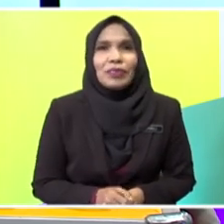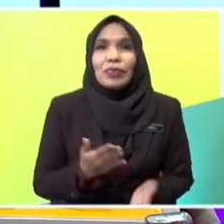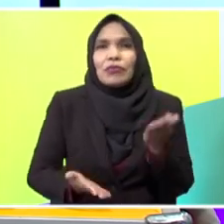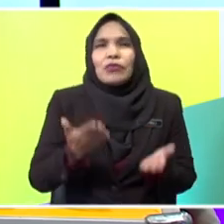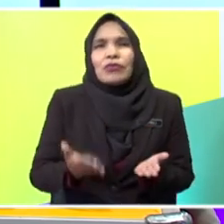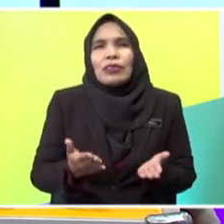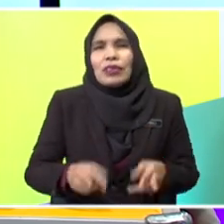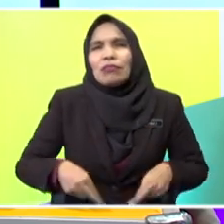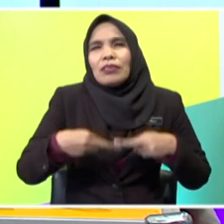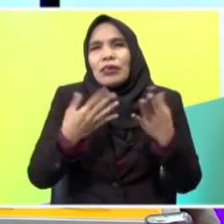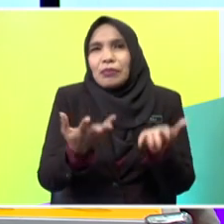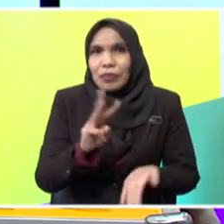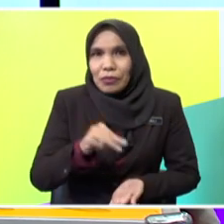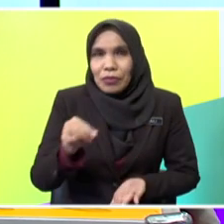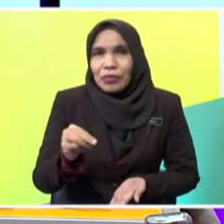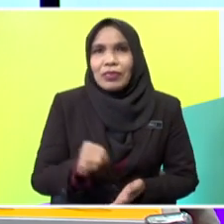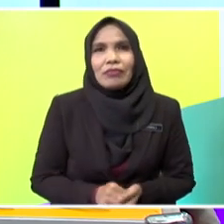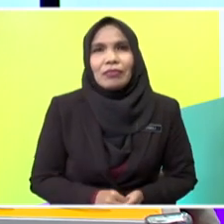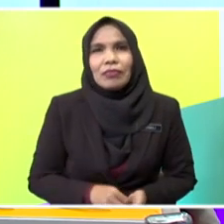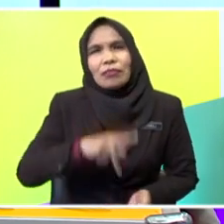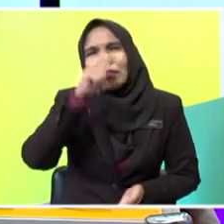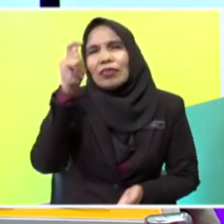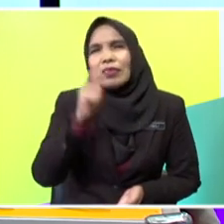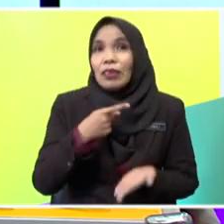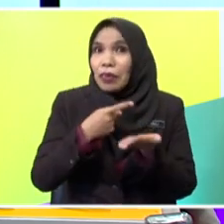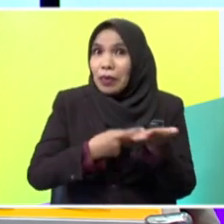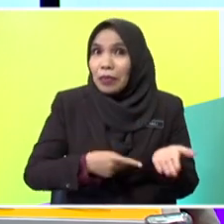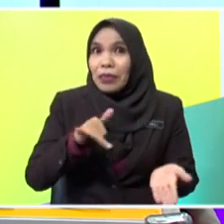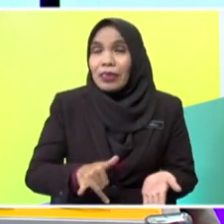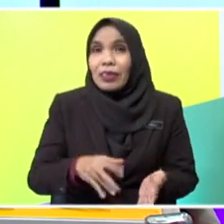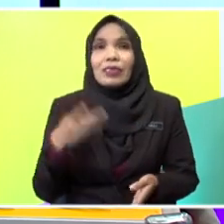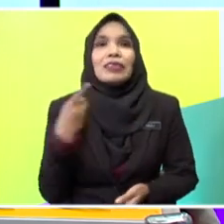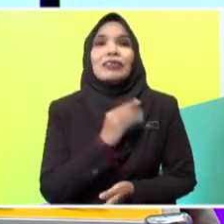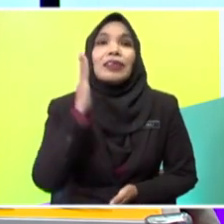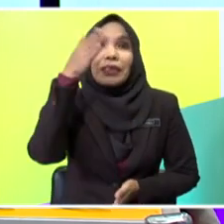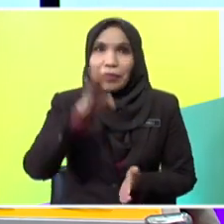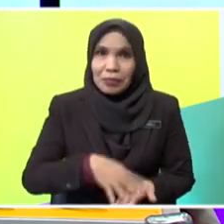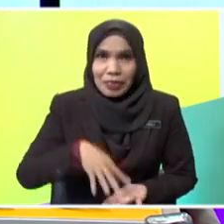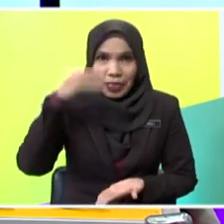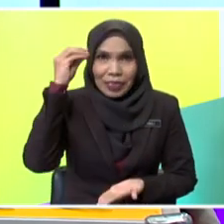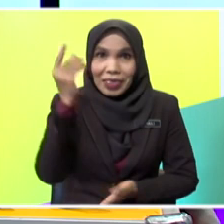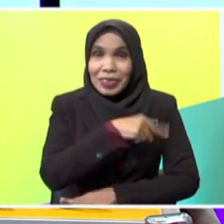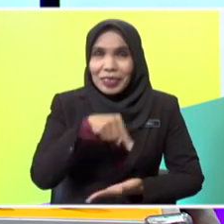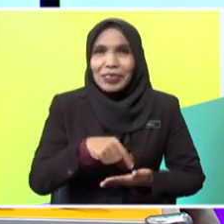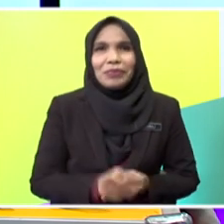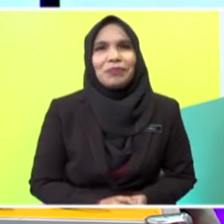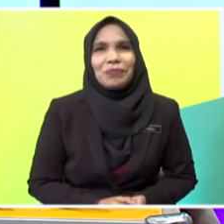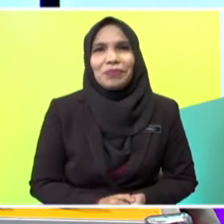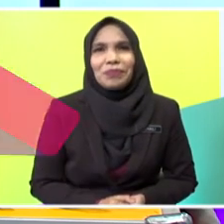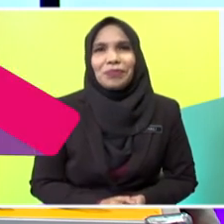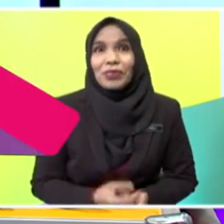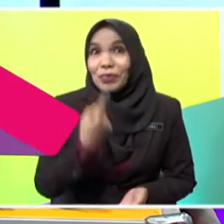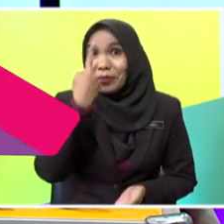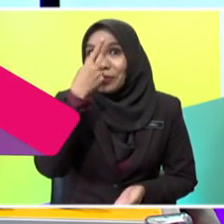yang tertanya-tanya. Apa agaknya topik yang akan kita belajar pada hari ini? Jadi, untuk tidak melengahkan lagi